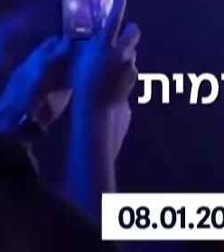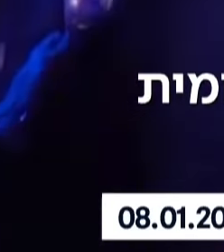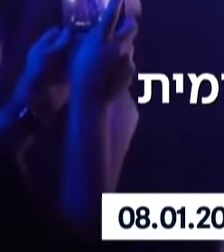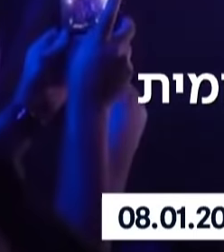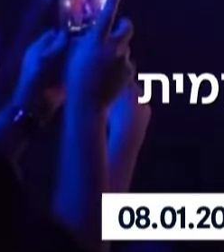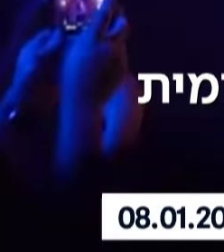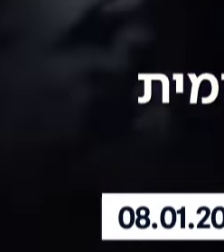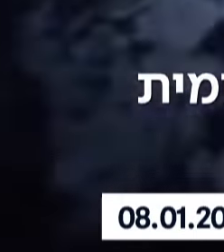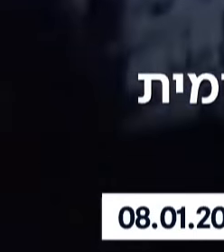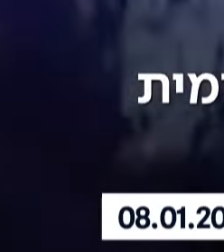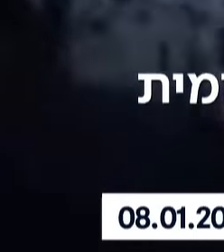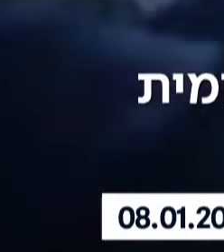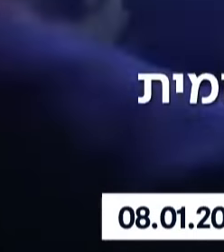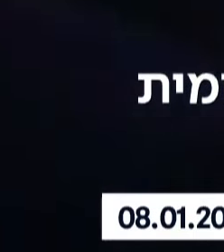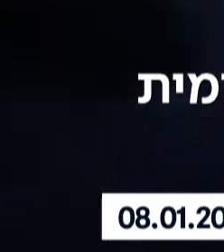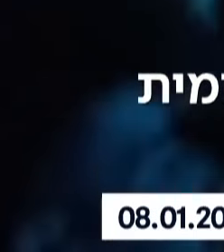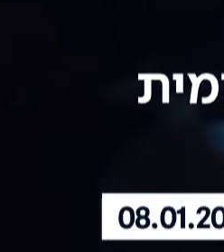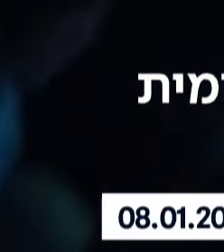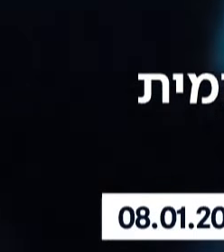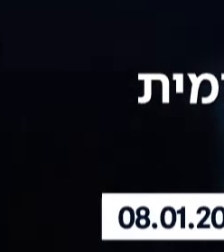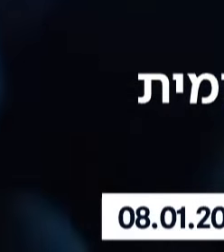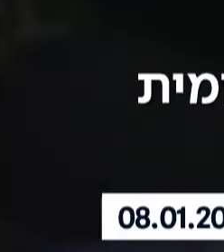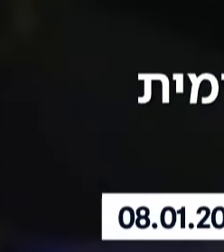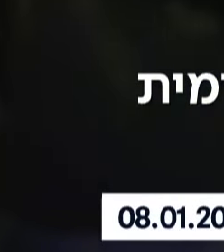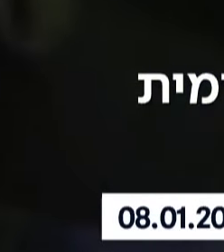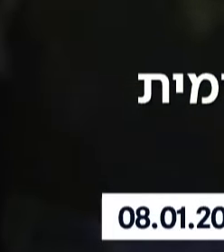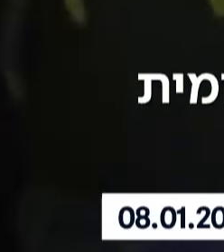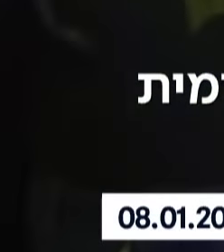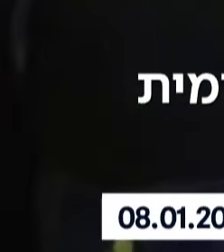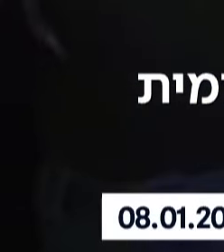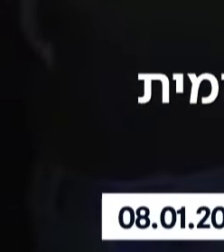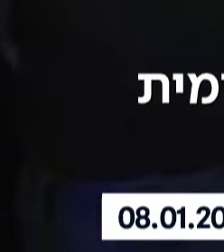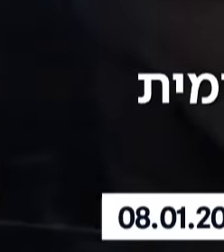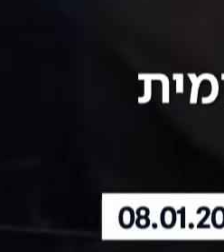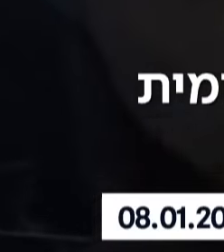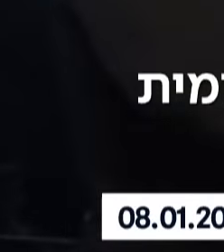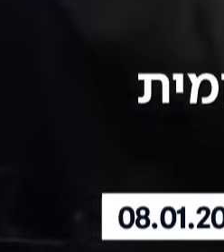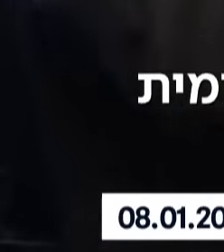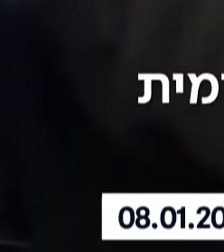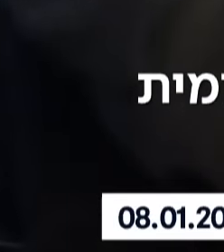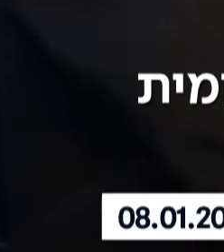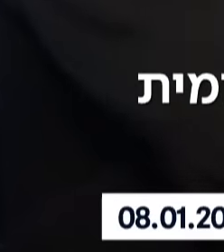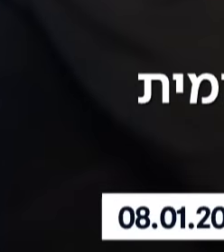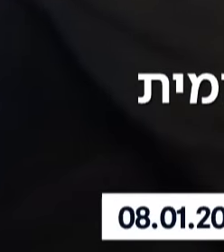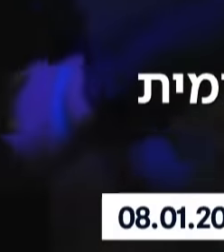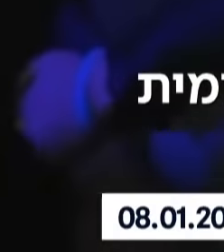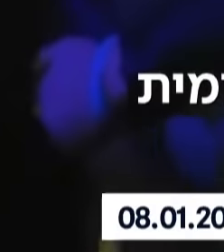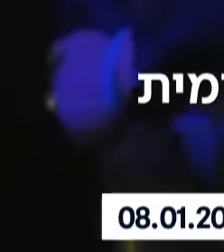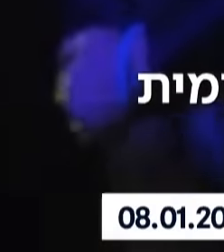כבד ישראלית-פלסטינית, הפך לסיפור הצלחה בינלאומי. מסובבים כל העולם וחוזרים